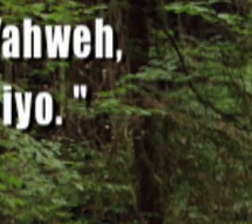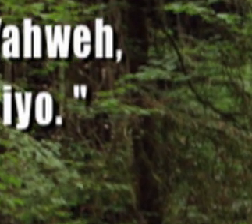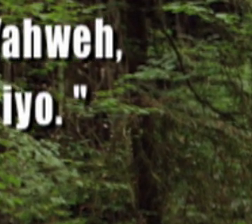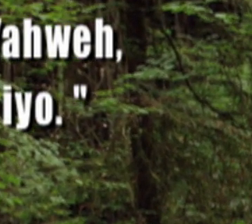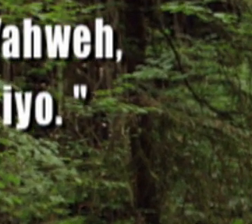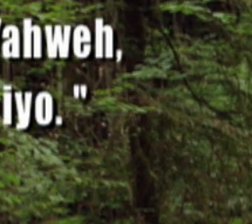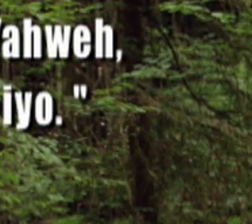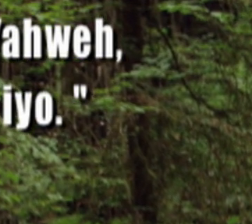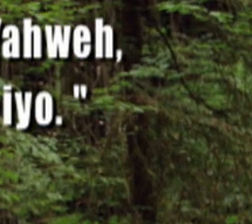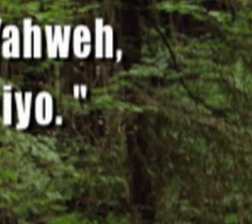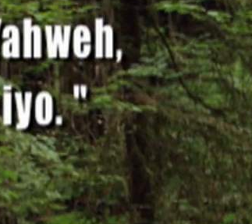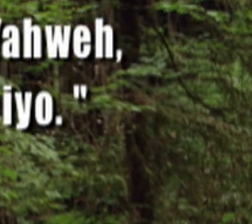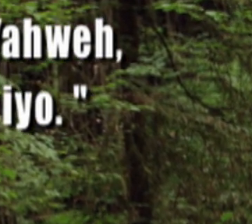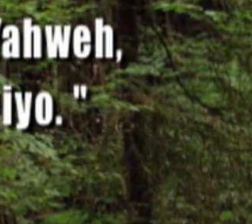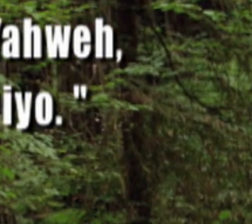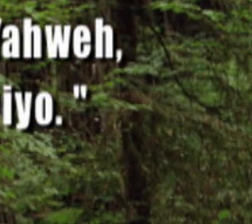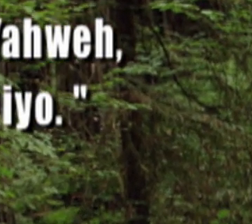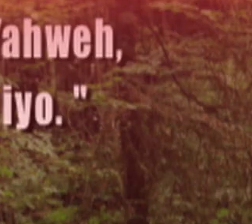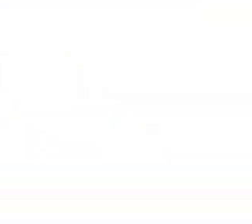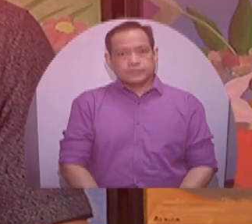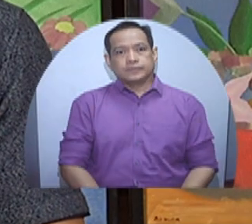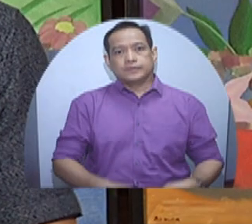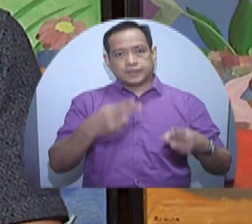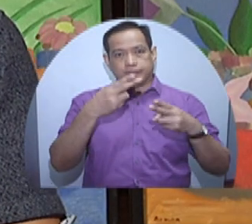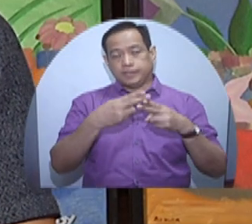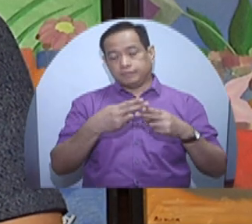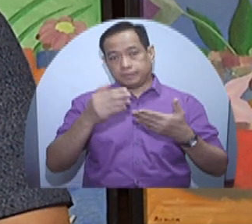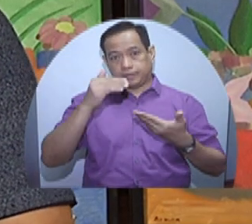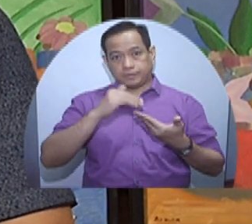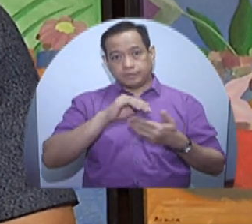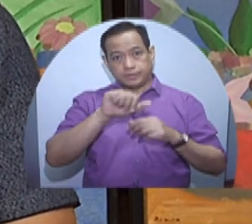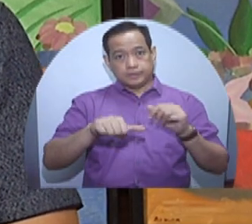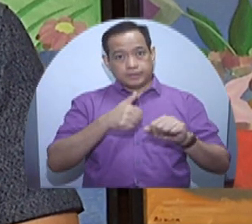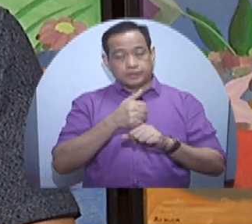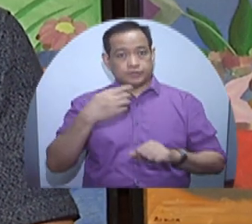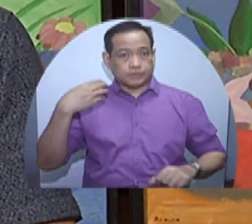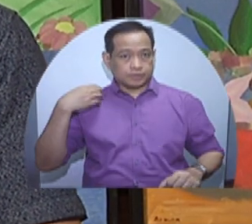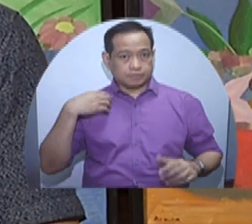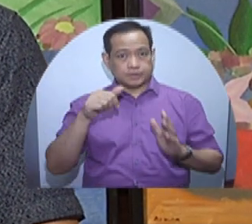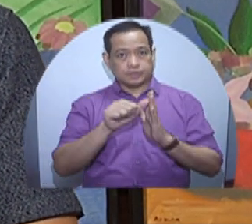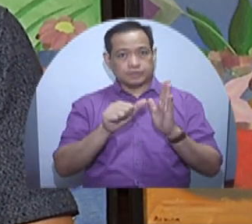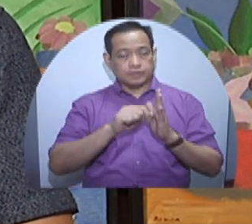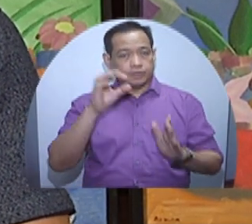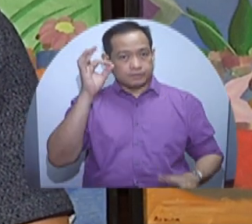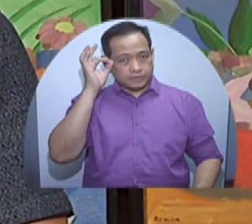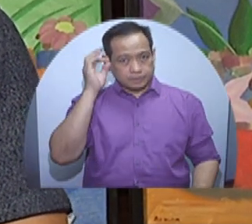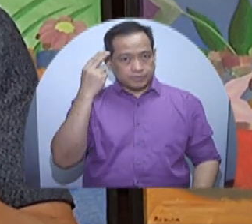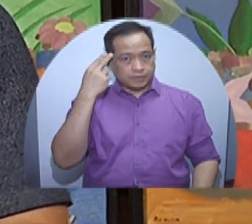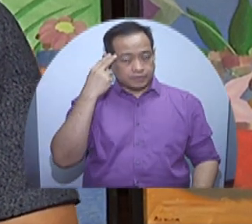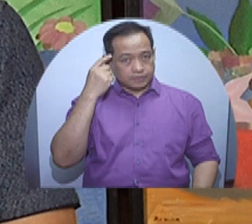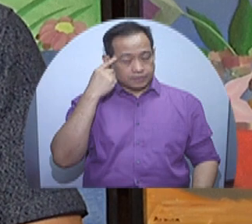sinasabi ni Yahweh na nagmamahal sa iyo. Sa ngalan ng Kapwa Comalco Foundation Chairman, si Attorney